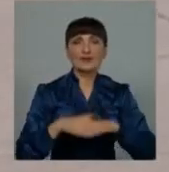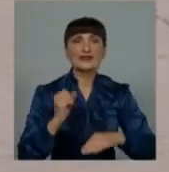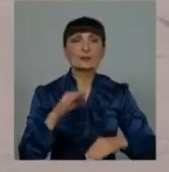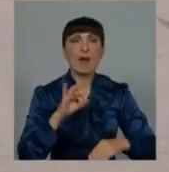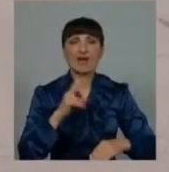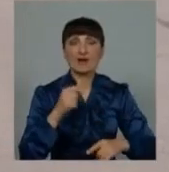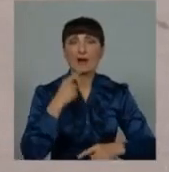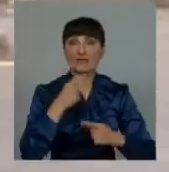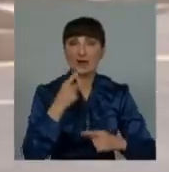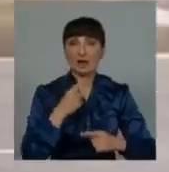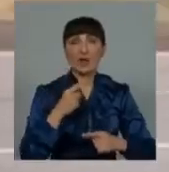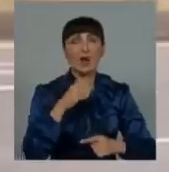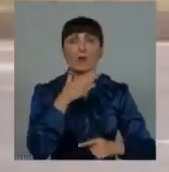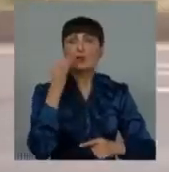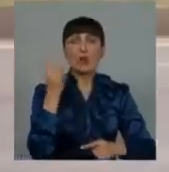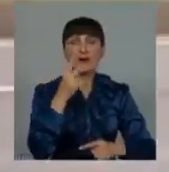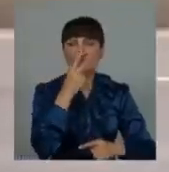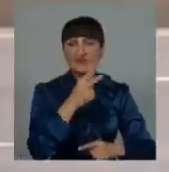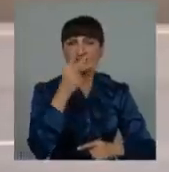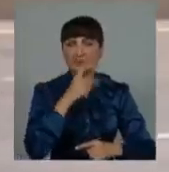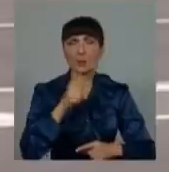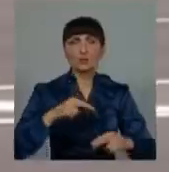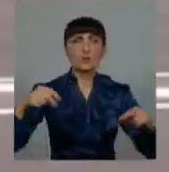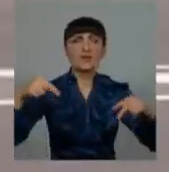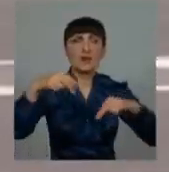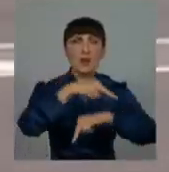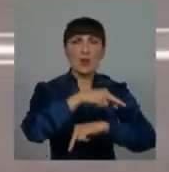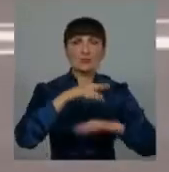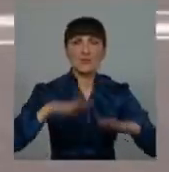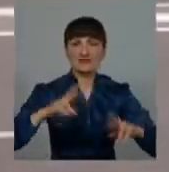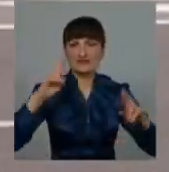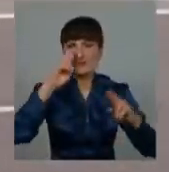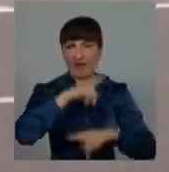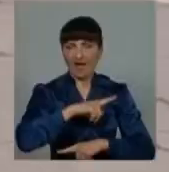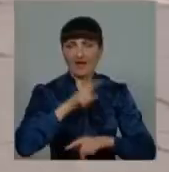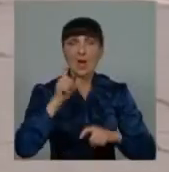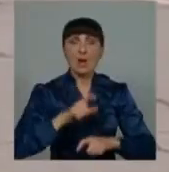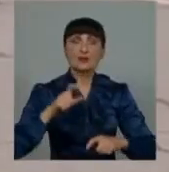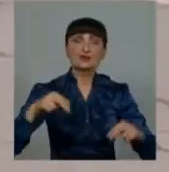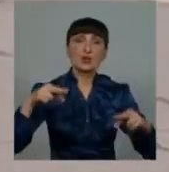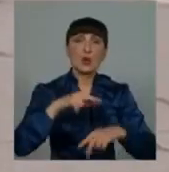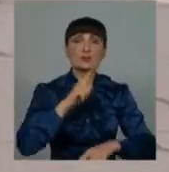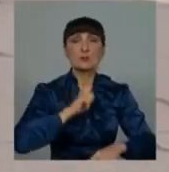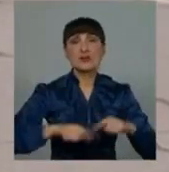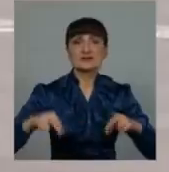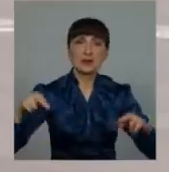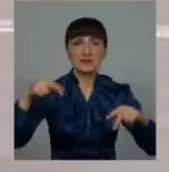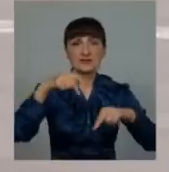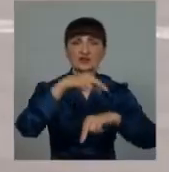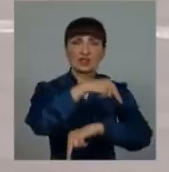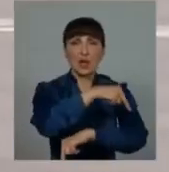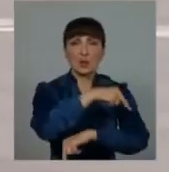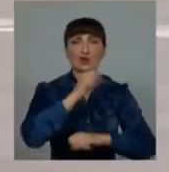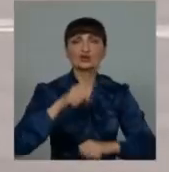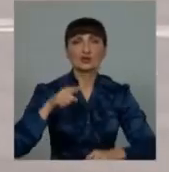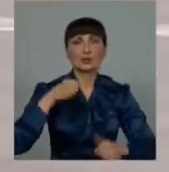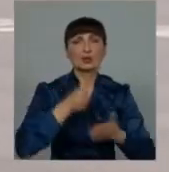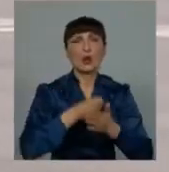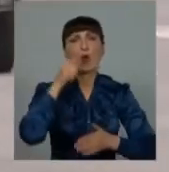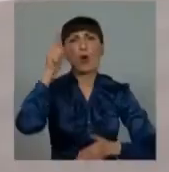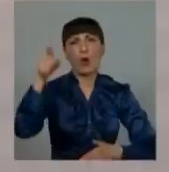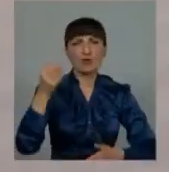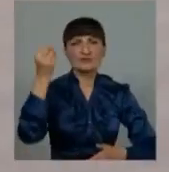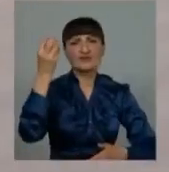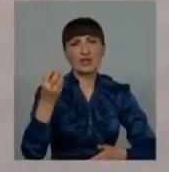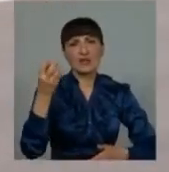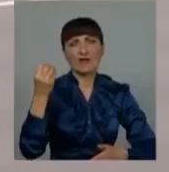Сатпаева, признаются, что нередко видят, как люди переходят дорогу в неположенном месте. Пешеходы предпочитают быстрее перебежать проезжую часть, чем идти до пешеходного